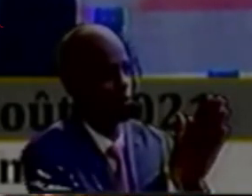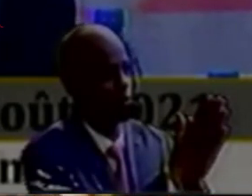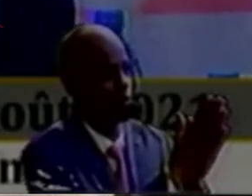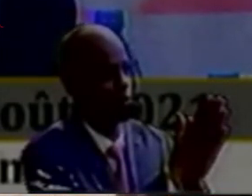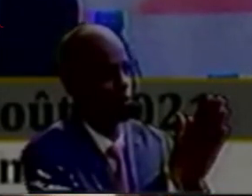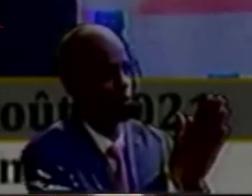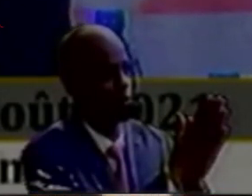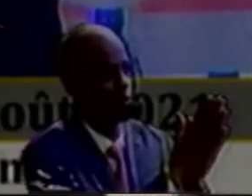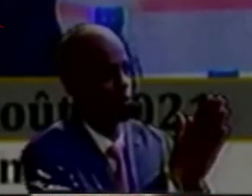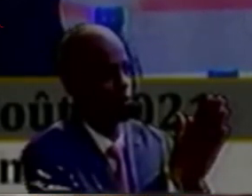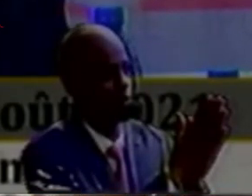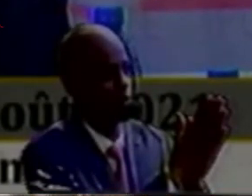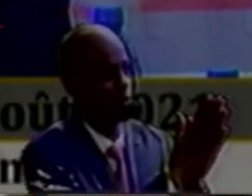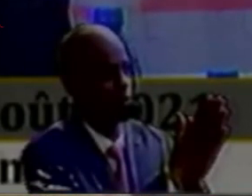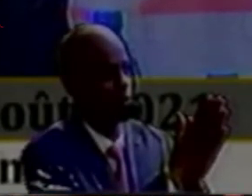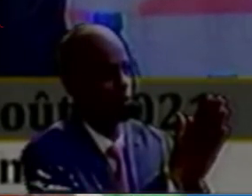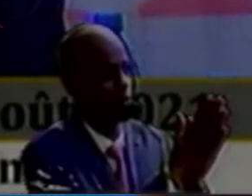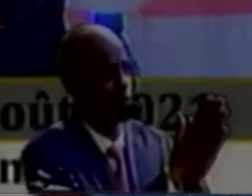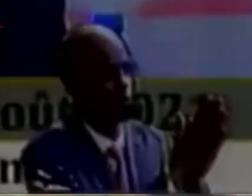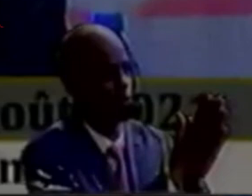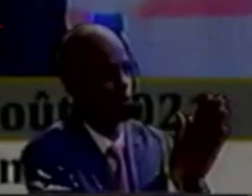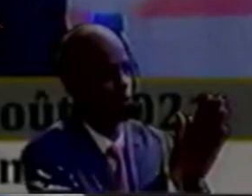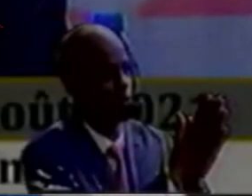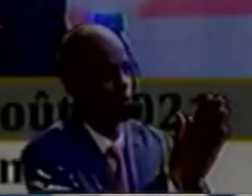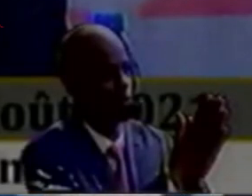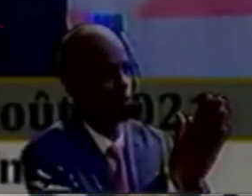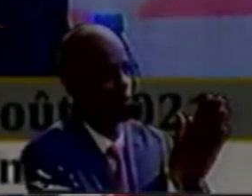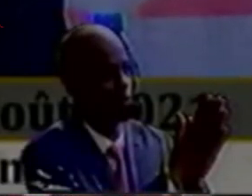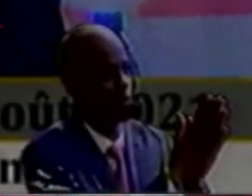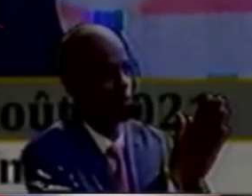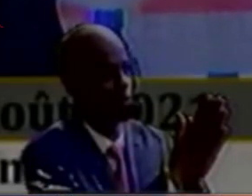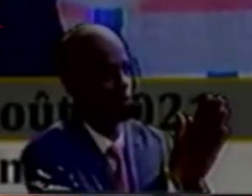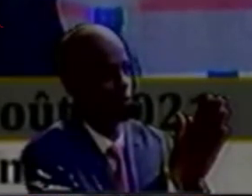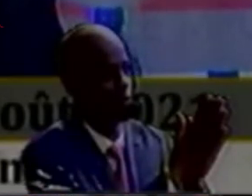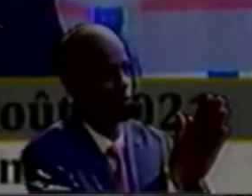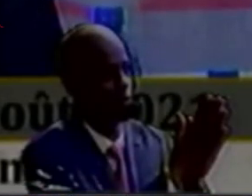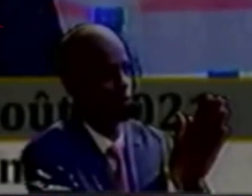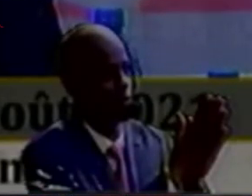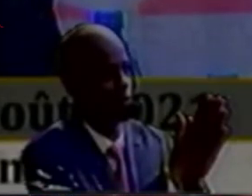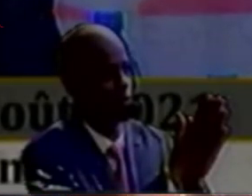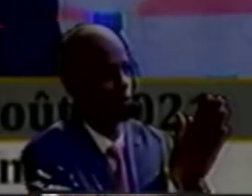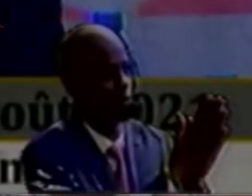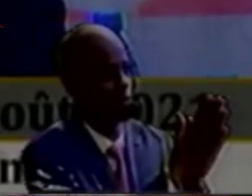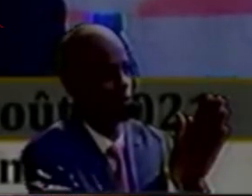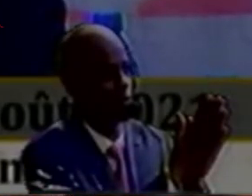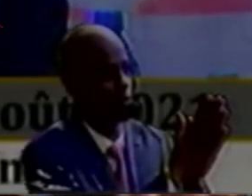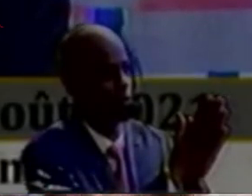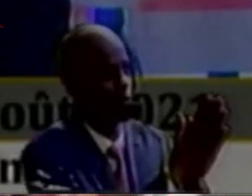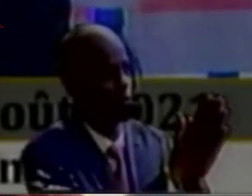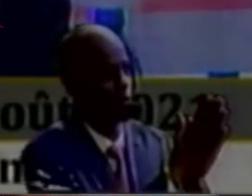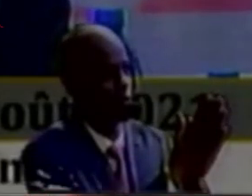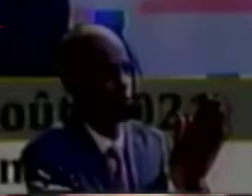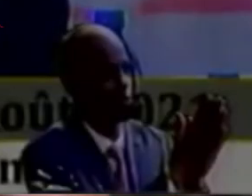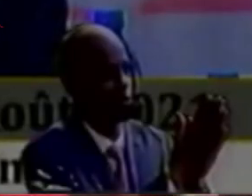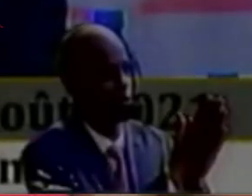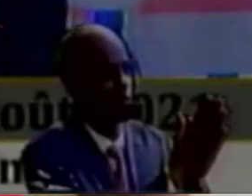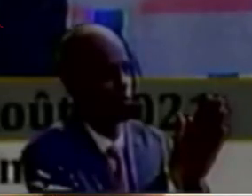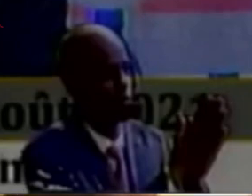J'attends à avoir la version préliminaire du PDNA dans les 5 à 6 semaines à venir.